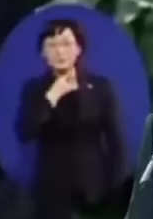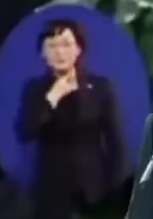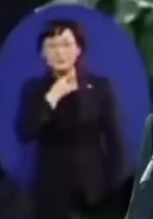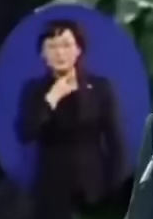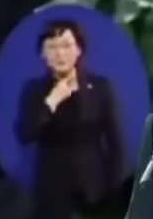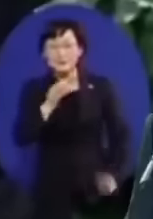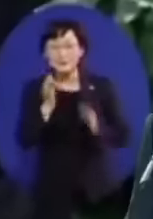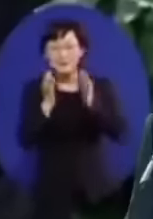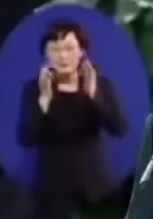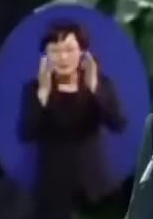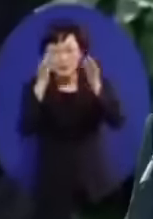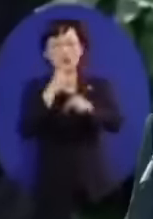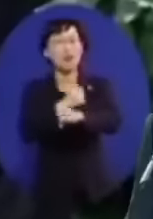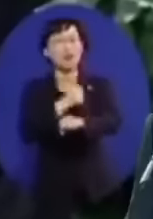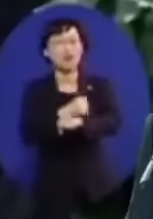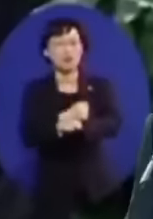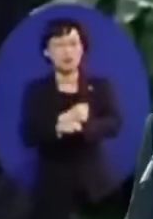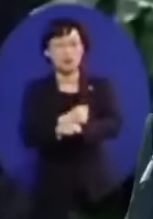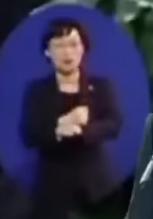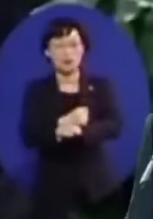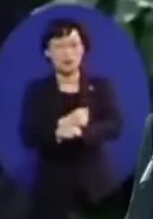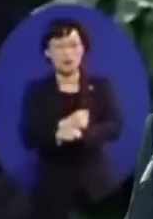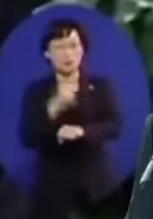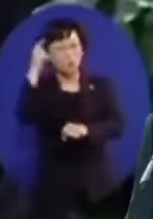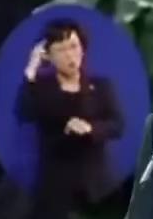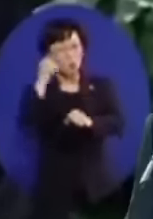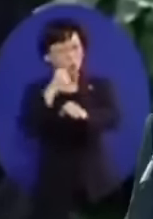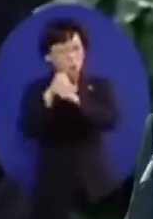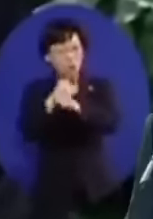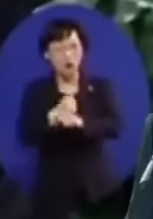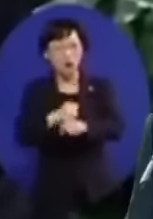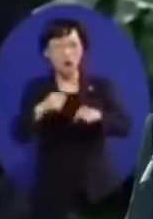온갖 노력을 다합니다. 과학, 문화,